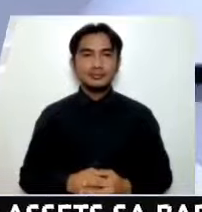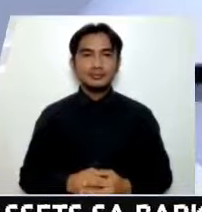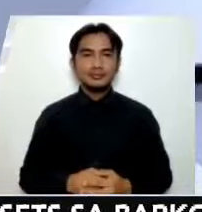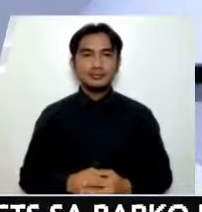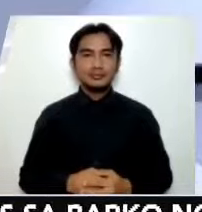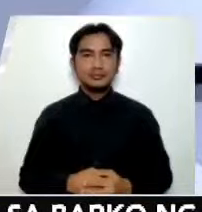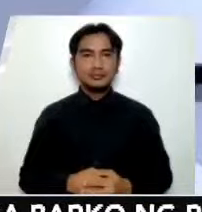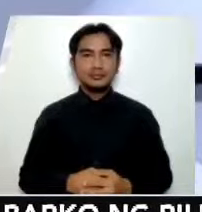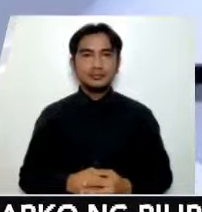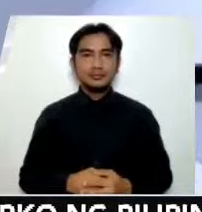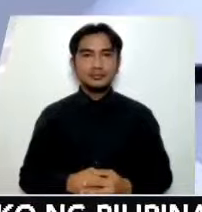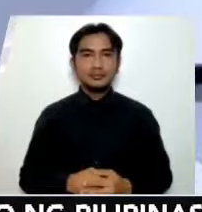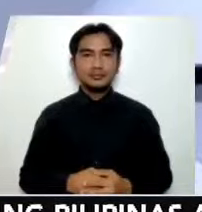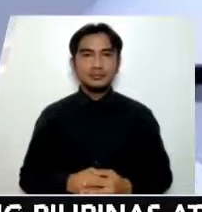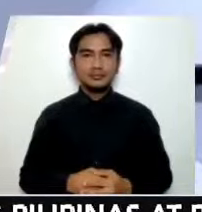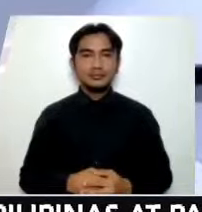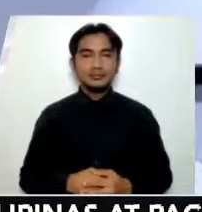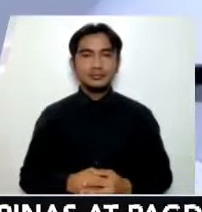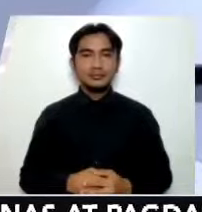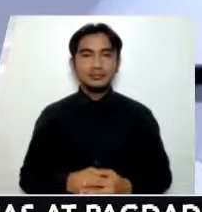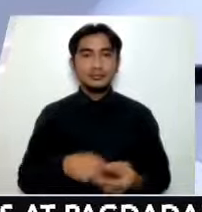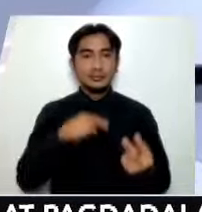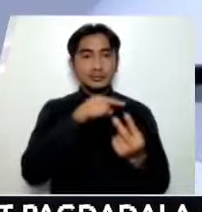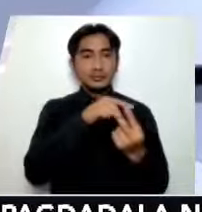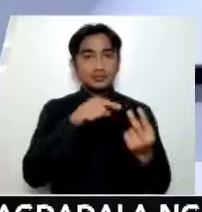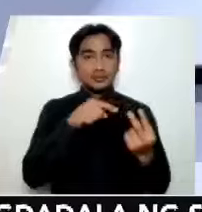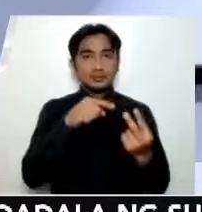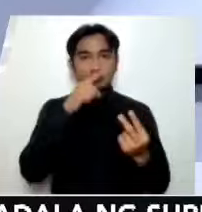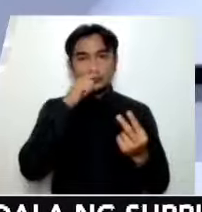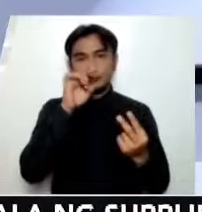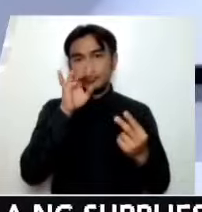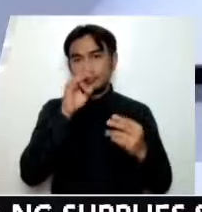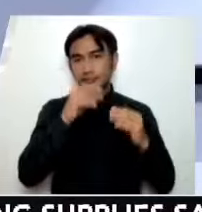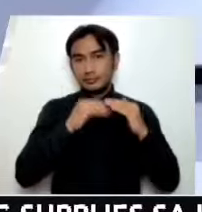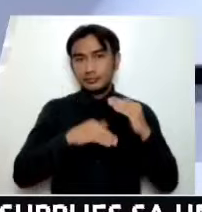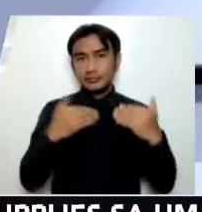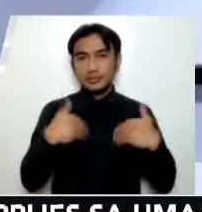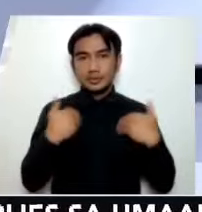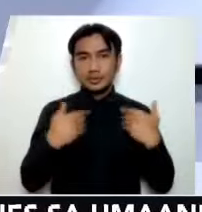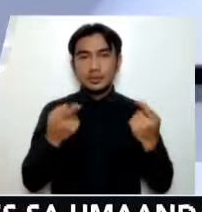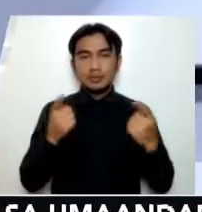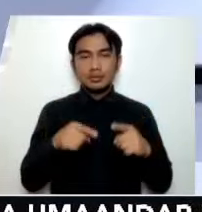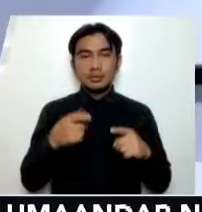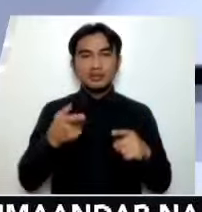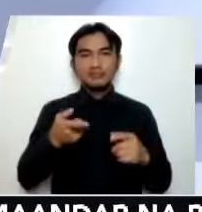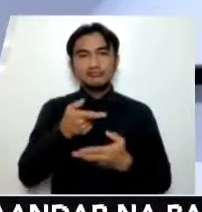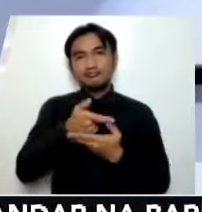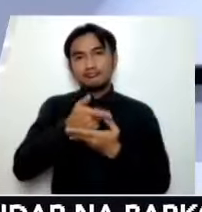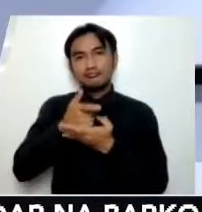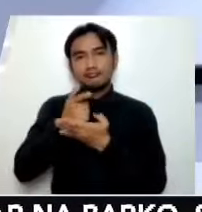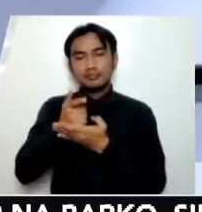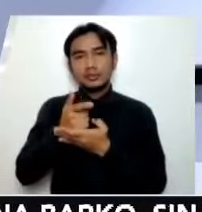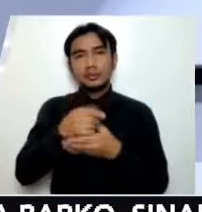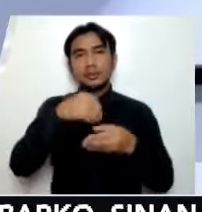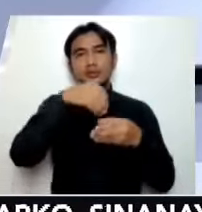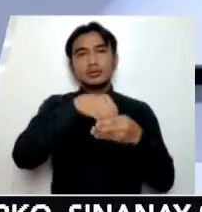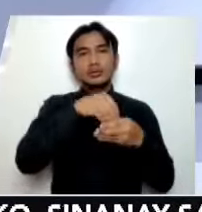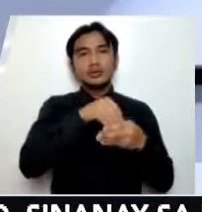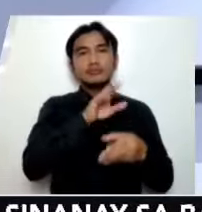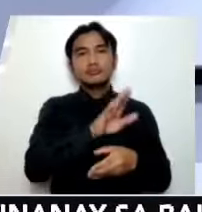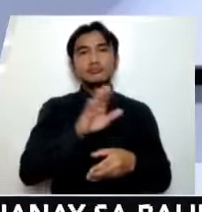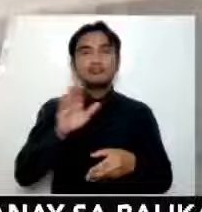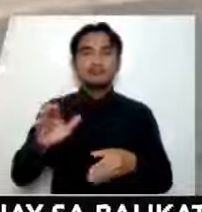nasaktan dalawang Menor De Edad ang nasawi sa magkahiwalay ng insidente ng pamamaril sa loob mismo ng kani-kanilang mga